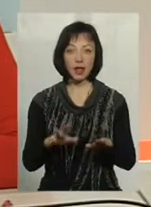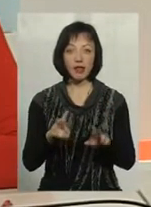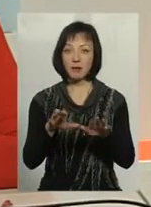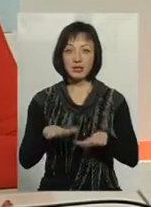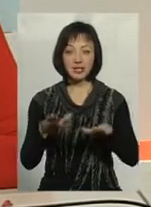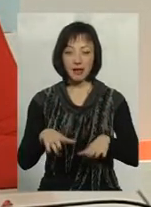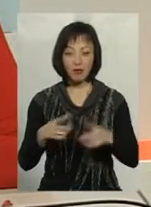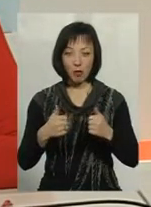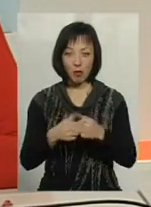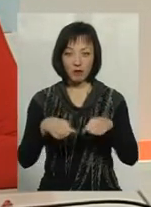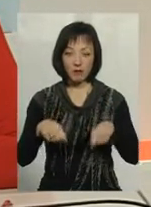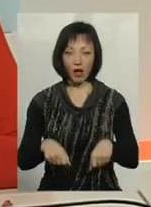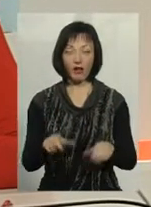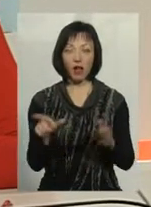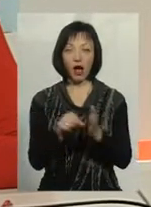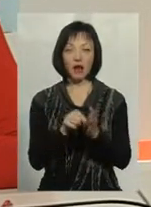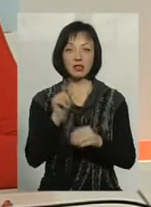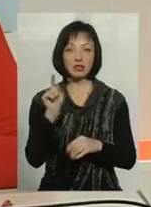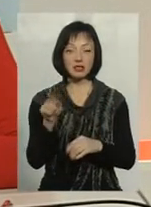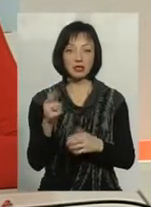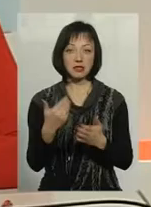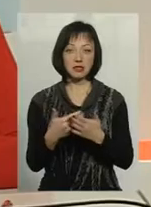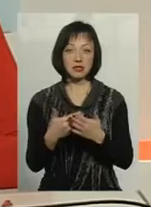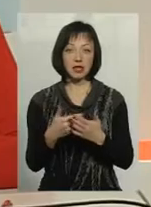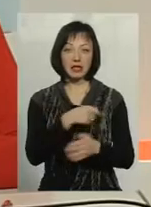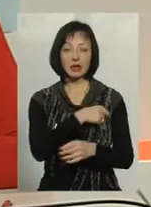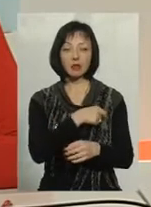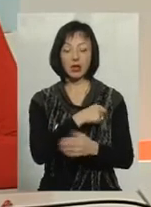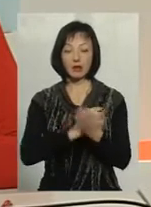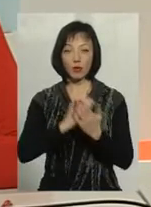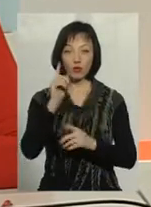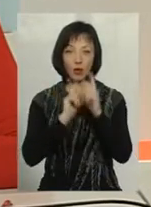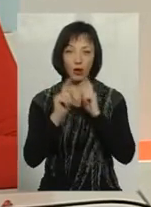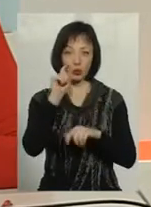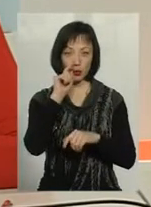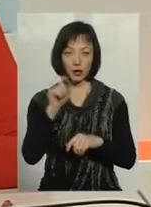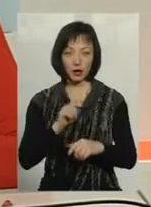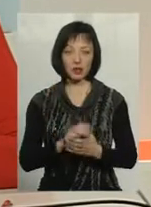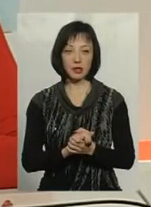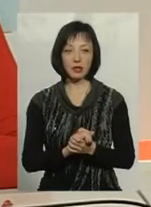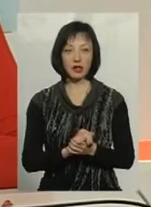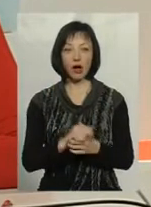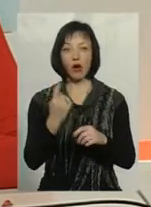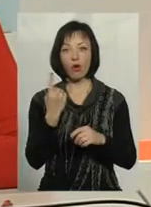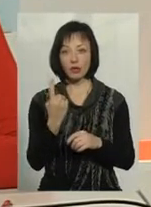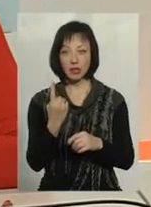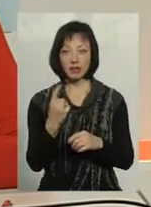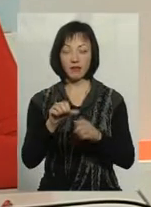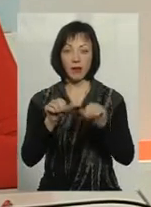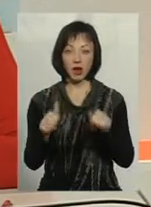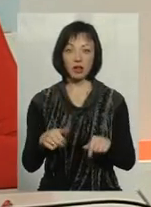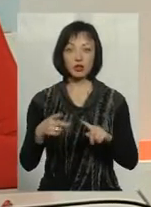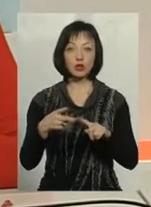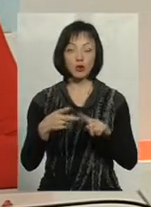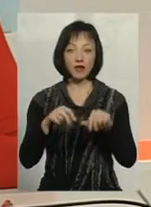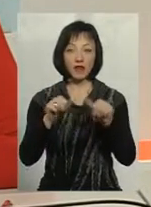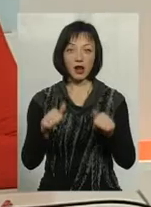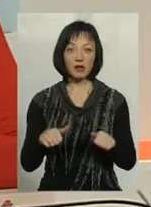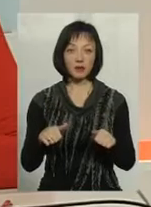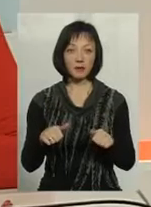другому варіанті її, наприклад, сьогодні малювали. Тобто, другими словами, все це покаже нам в першому кварталі, ну, здебільшого, навіть будемо казати, сьогодні вже